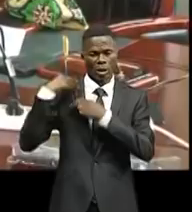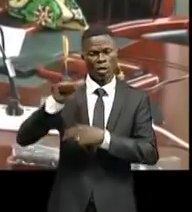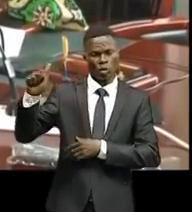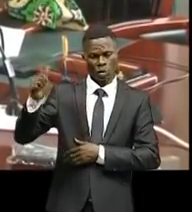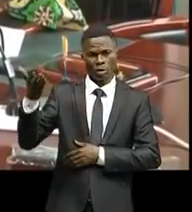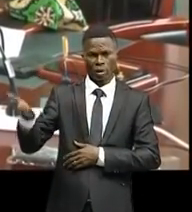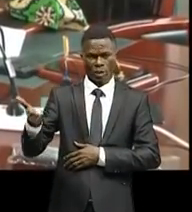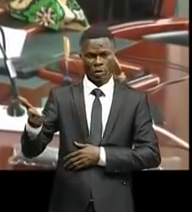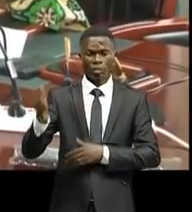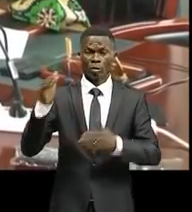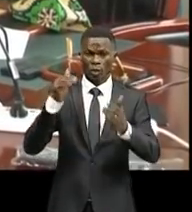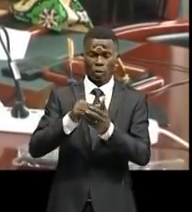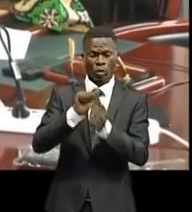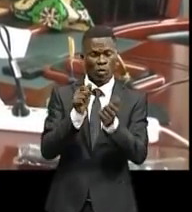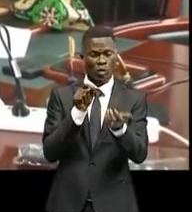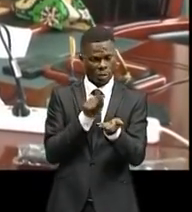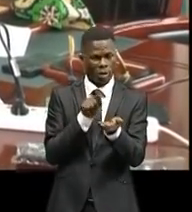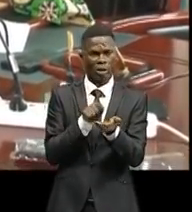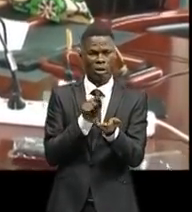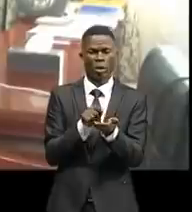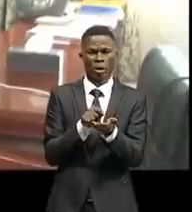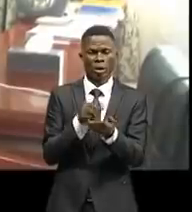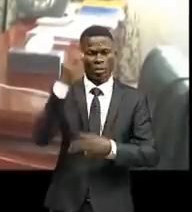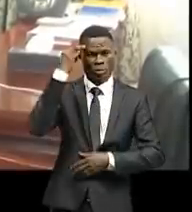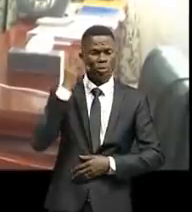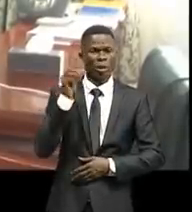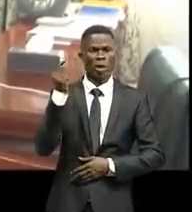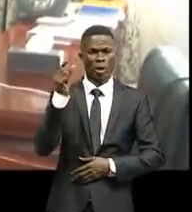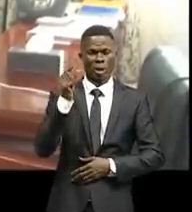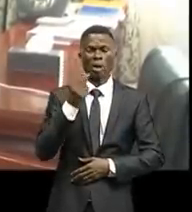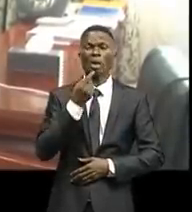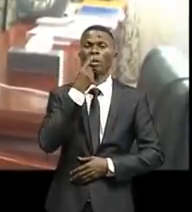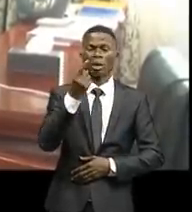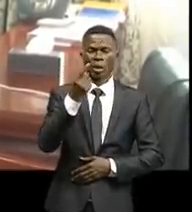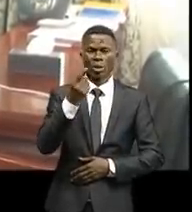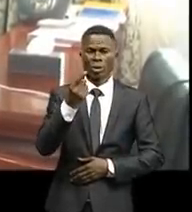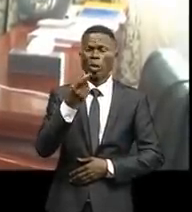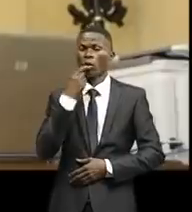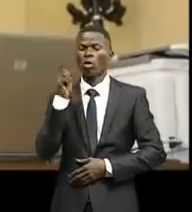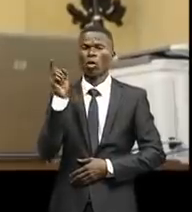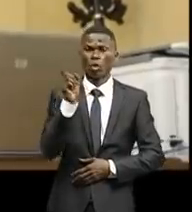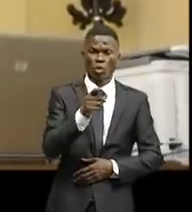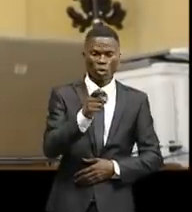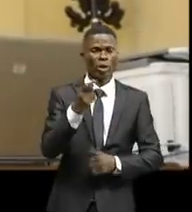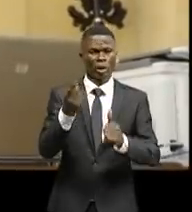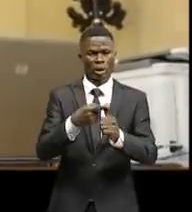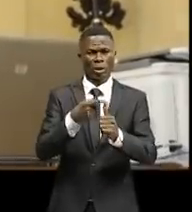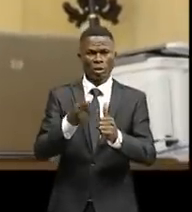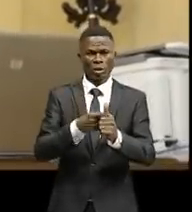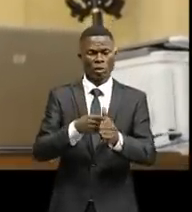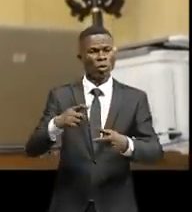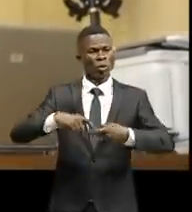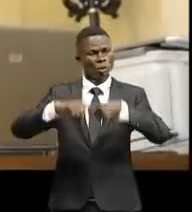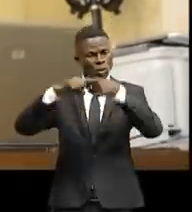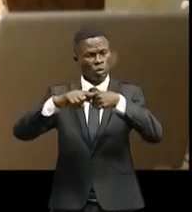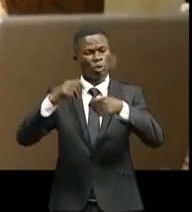lui-même. Face à cette situation, la ministre des Mines a indiqué avoir ordonné notamment la